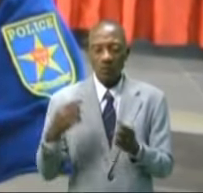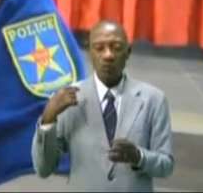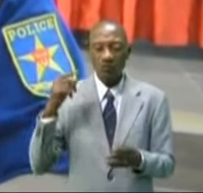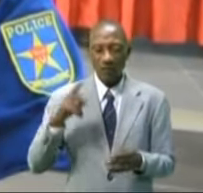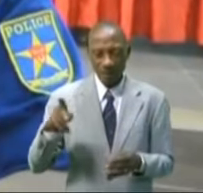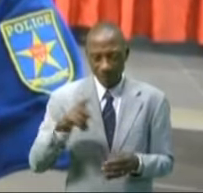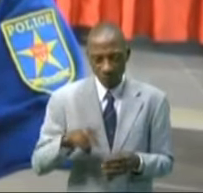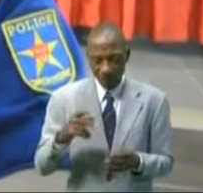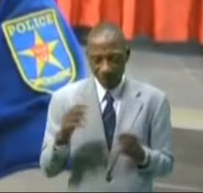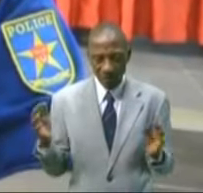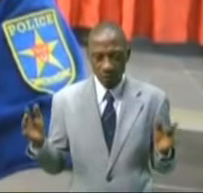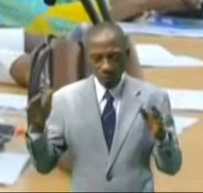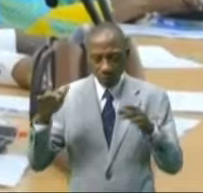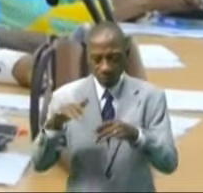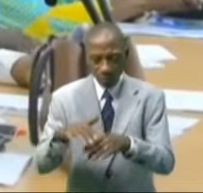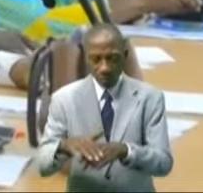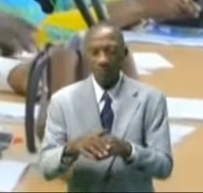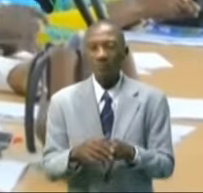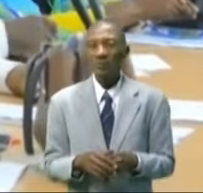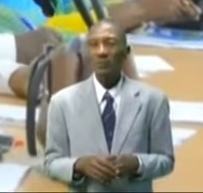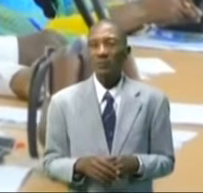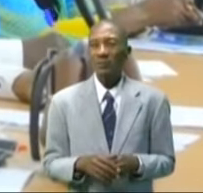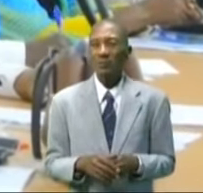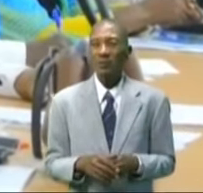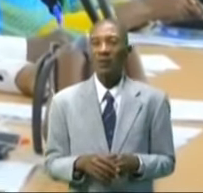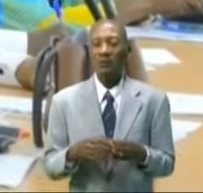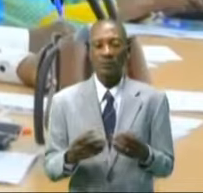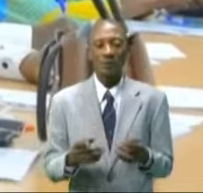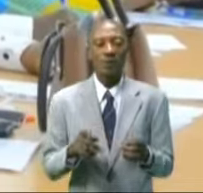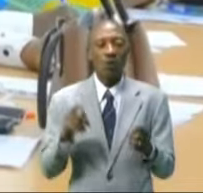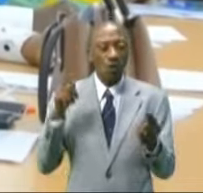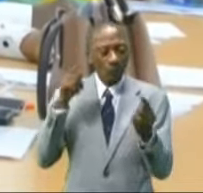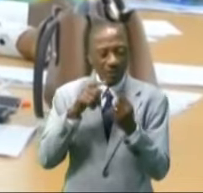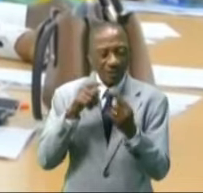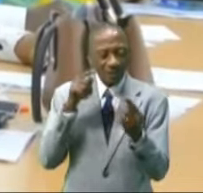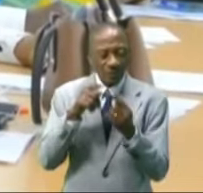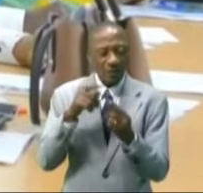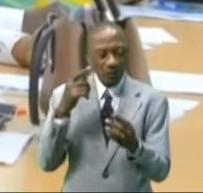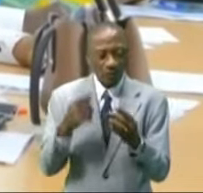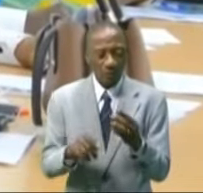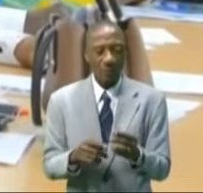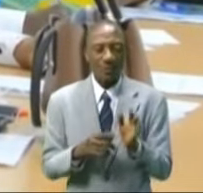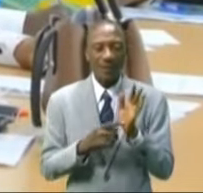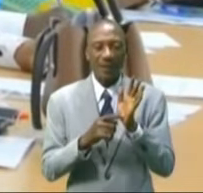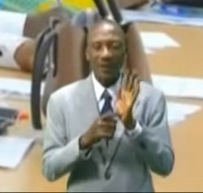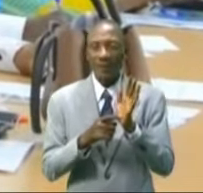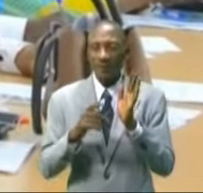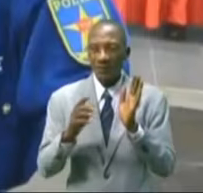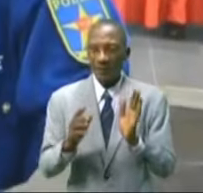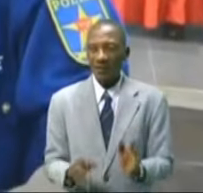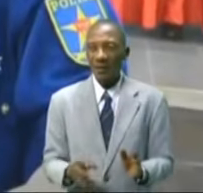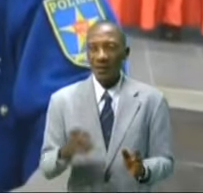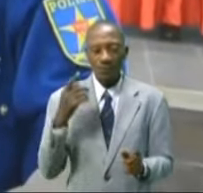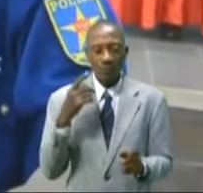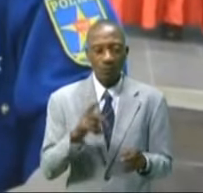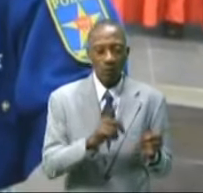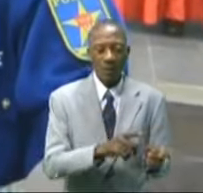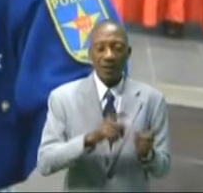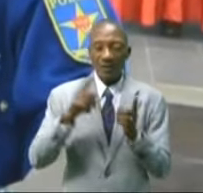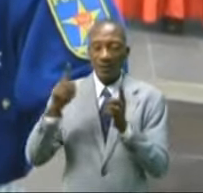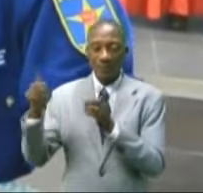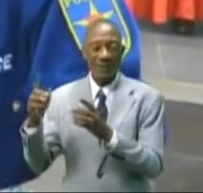Lipopo, qui donne ici les objectifs de cette réunion à laquelle participent les représentants des déplacés de guerre. Au nom de